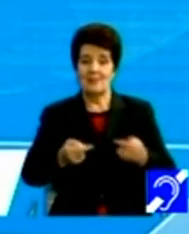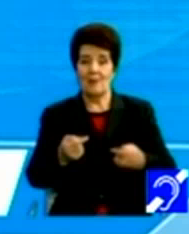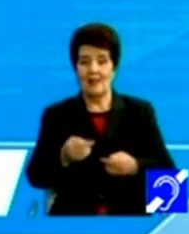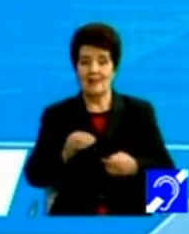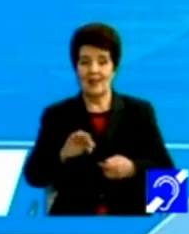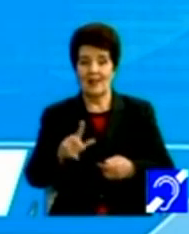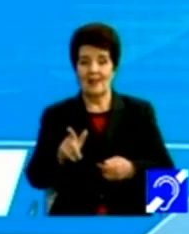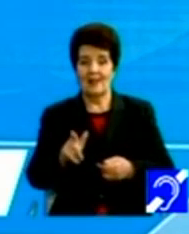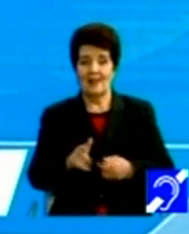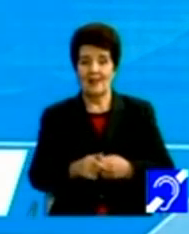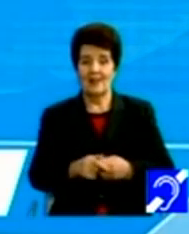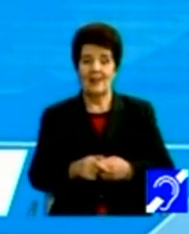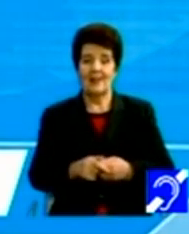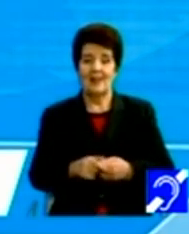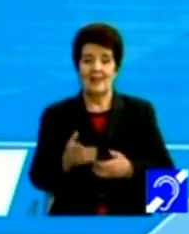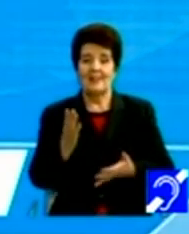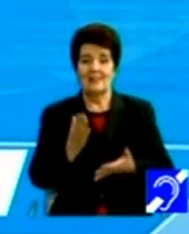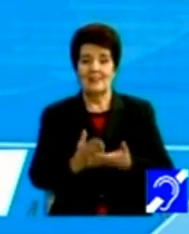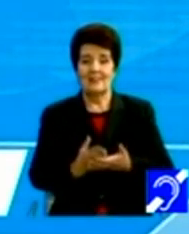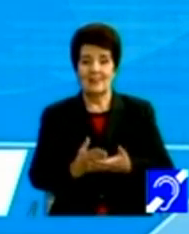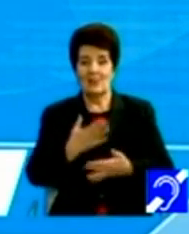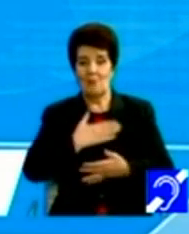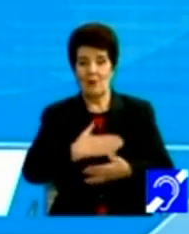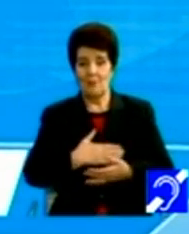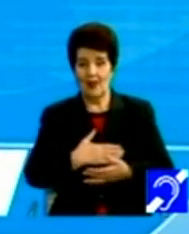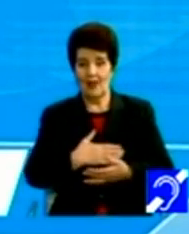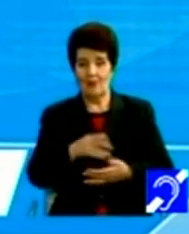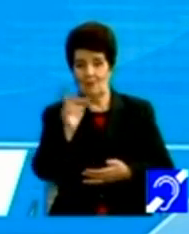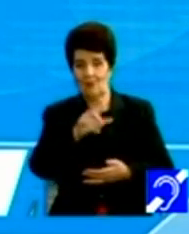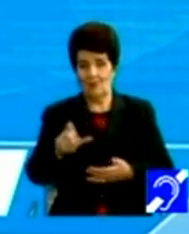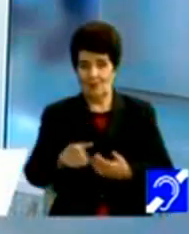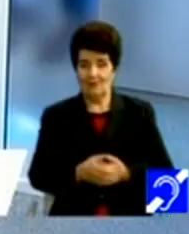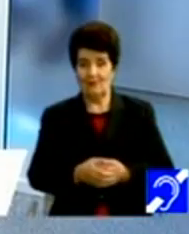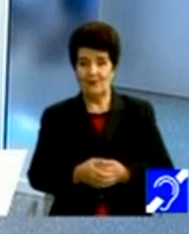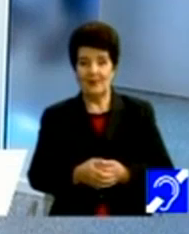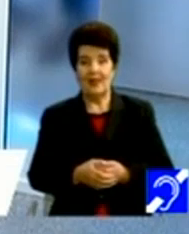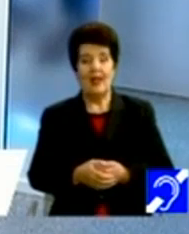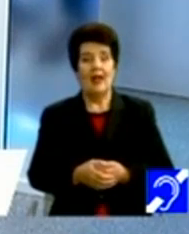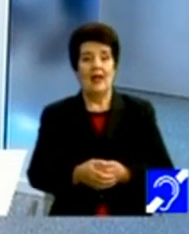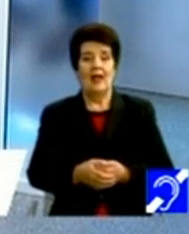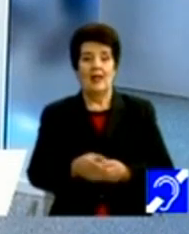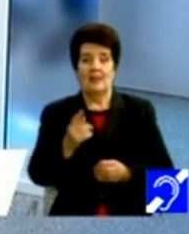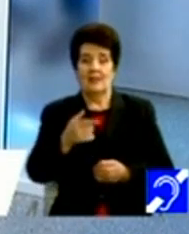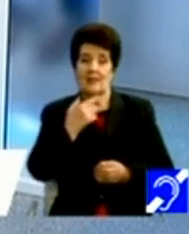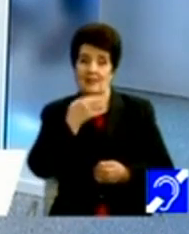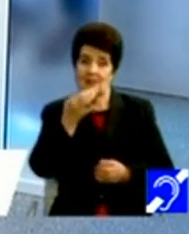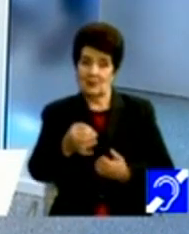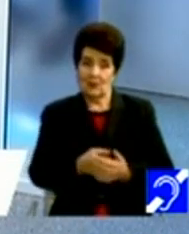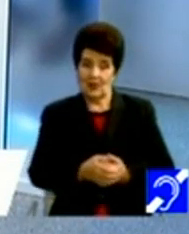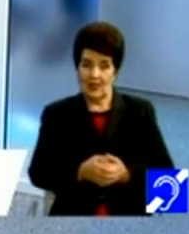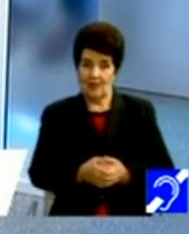cu interacțiune sunt pe placul telespectatorilor. Pentru că vă spuneam, este prima oară în